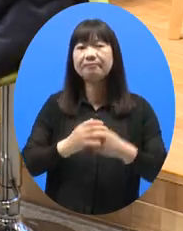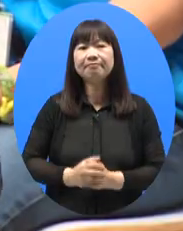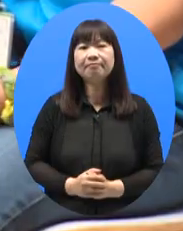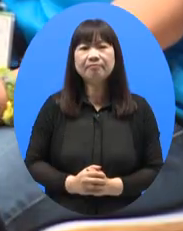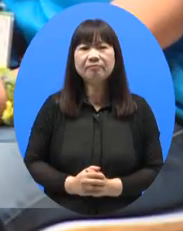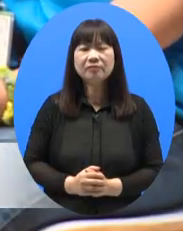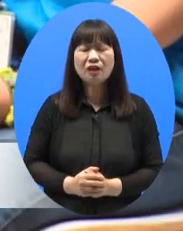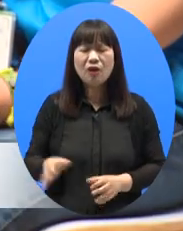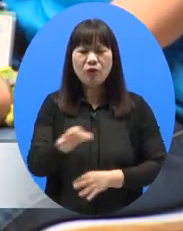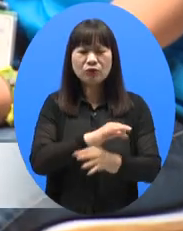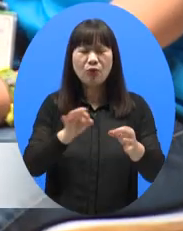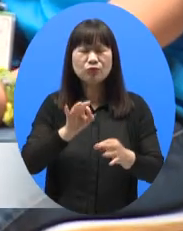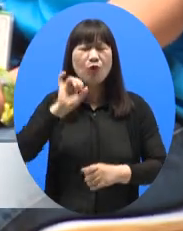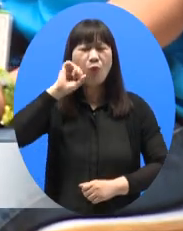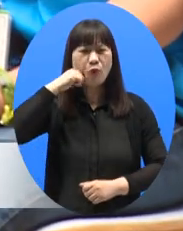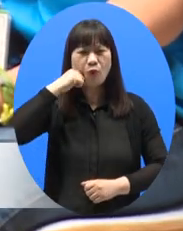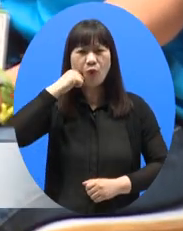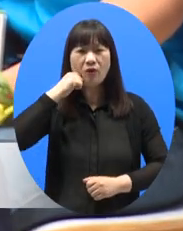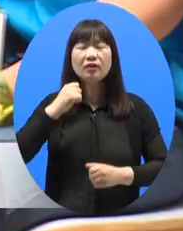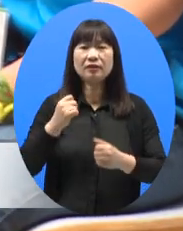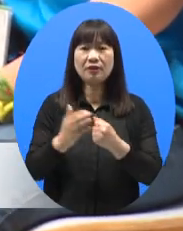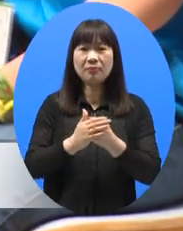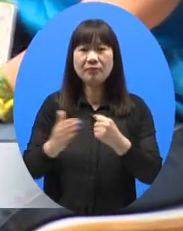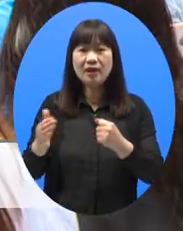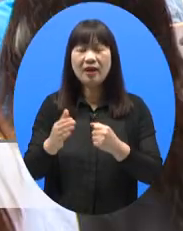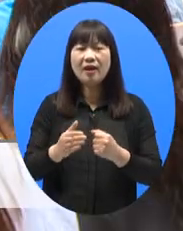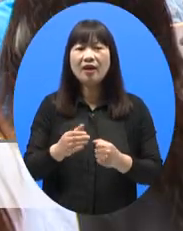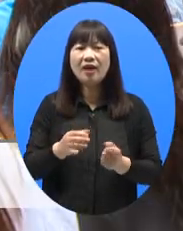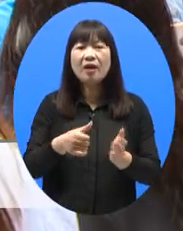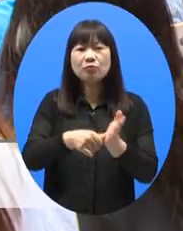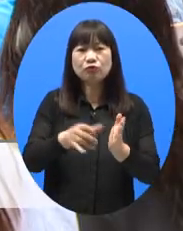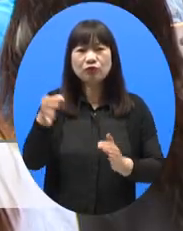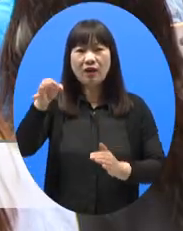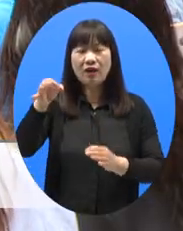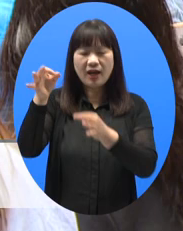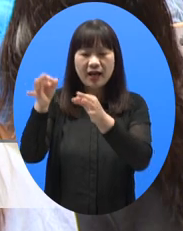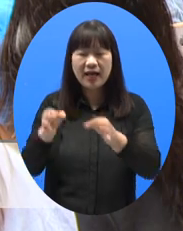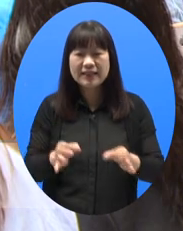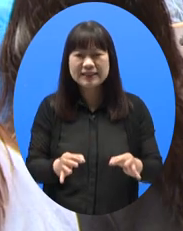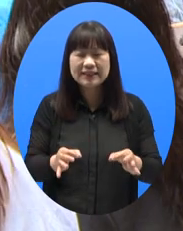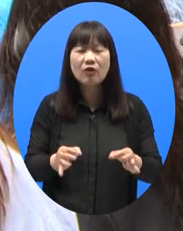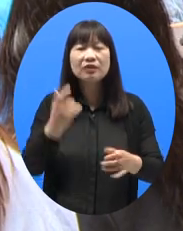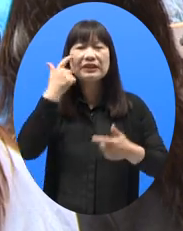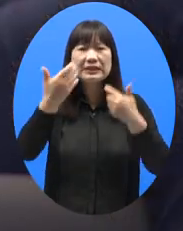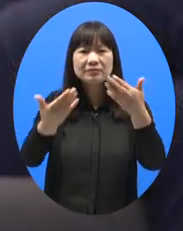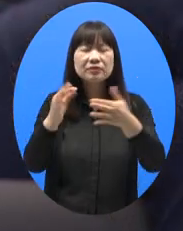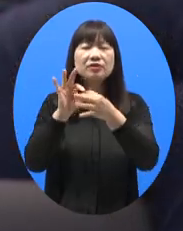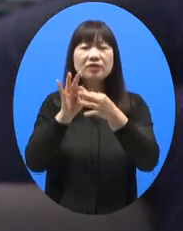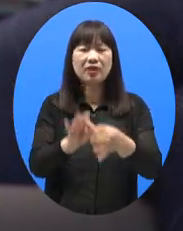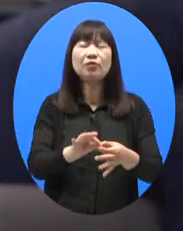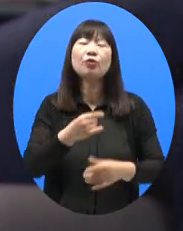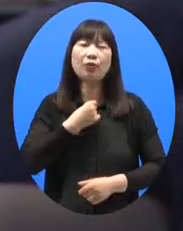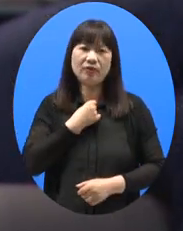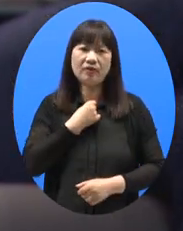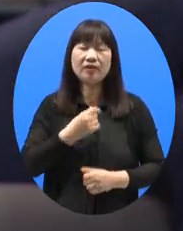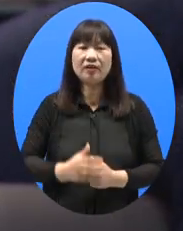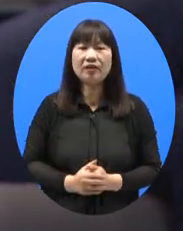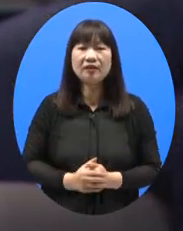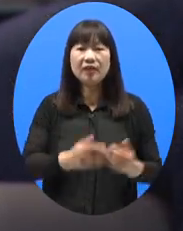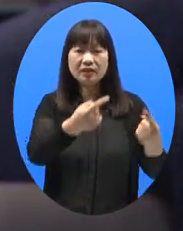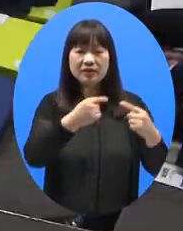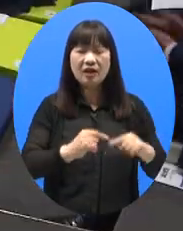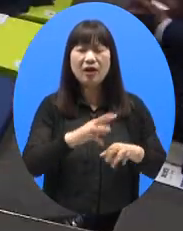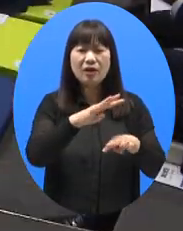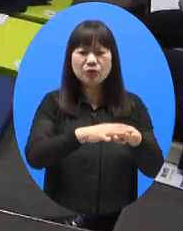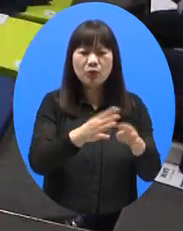경제적으로 어려운 시기를 지나는 중인 만큼 민생 물가 안정 등에 대한 질문과 바람이 쏟아져 나왔습니다. 대담회에 참석한